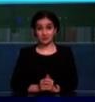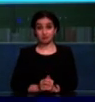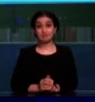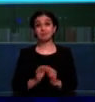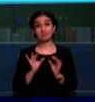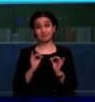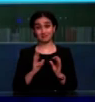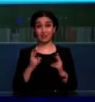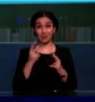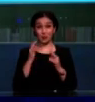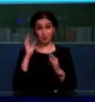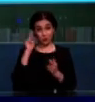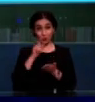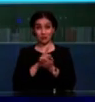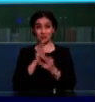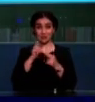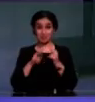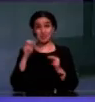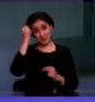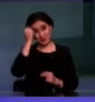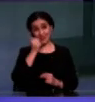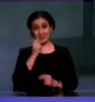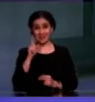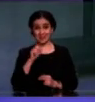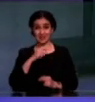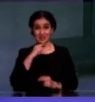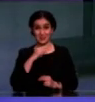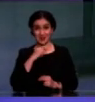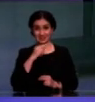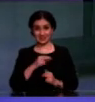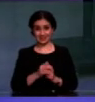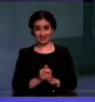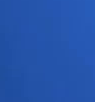Итак, на этом урок закончен. Спасибо за внимание.